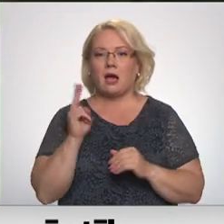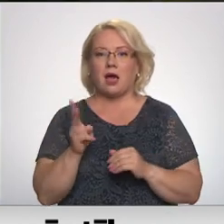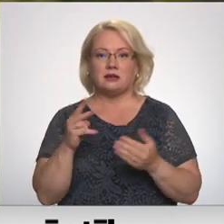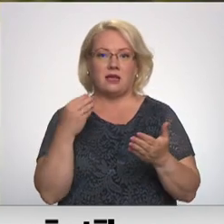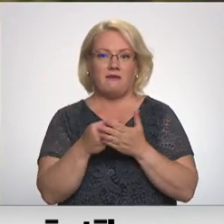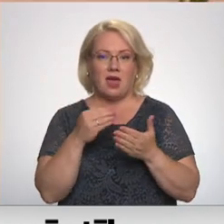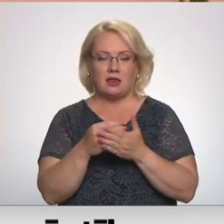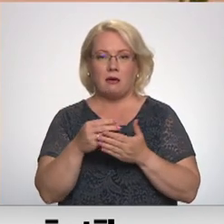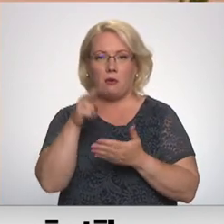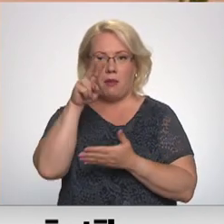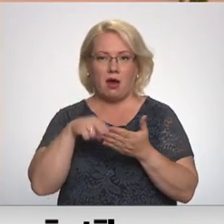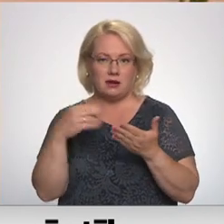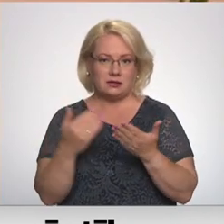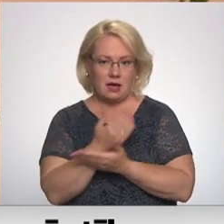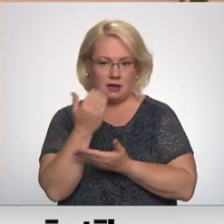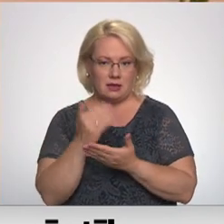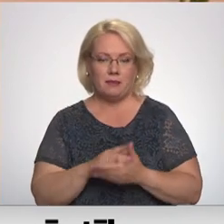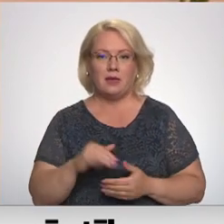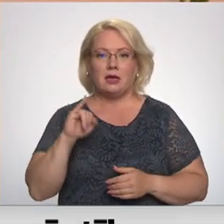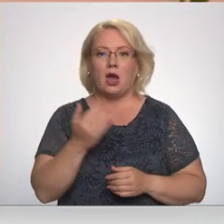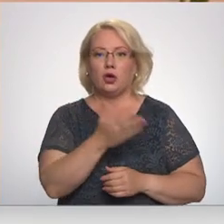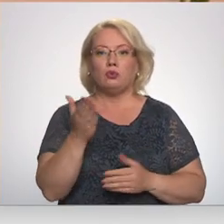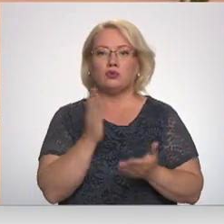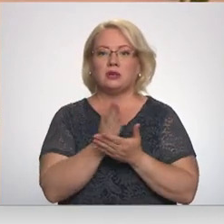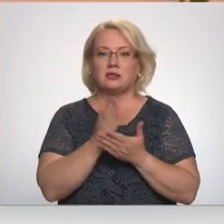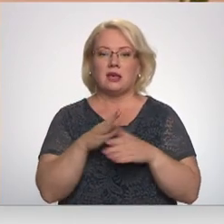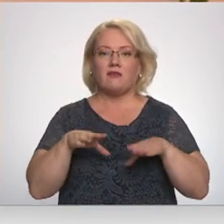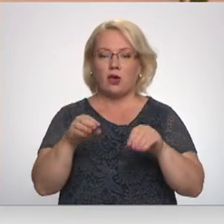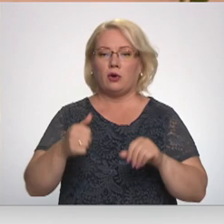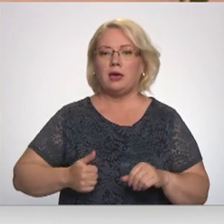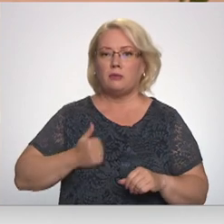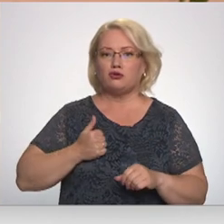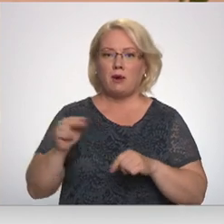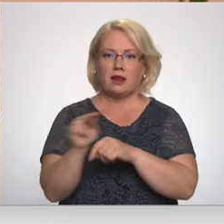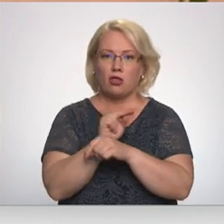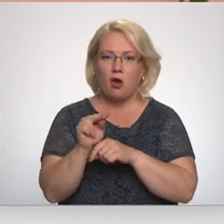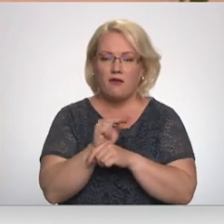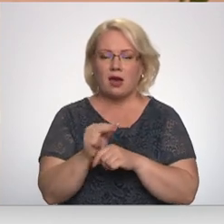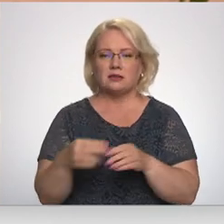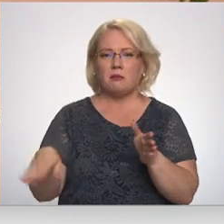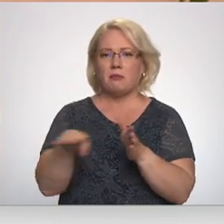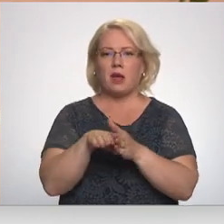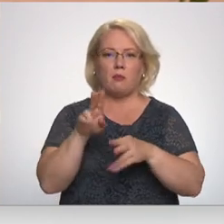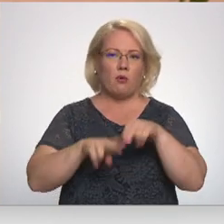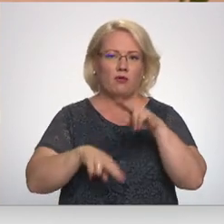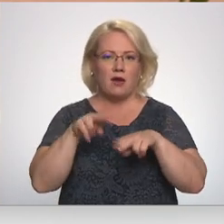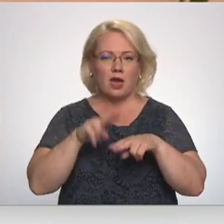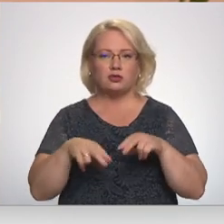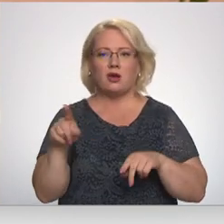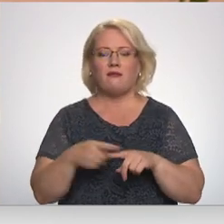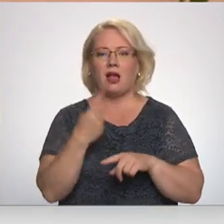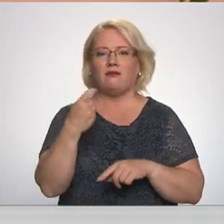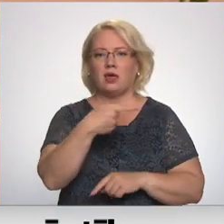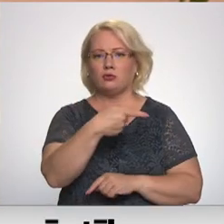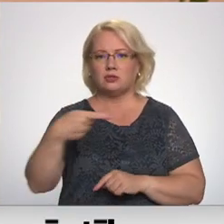tiek pārskatīta. Ja jūs esat veikuši īpašumā kaut kāda veida renovāciju, nezinu, piebūvēt klāt vēl vienu